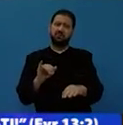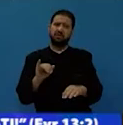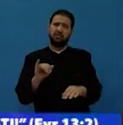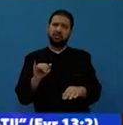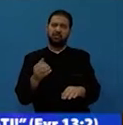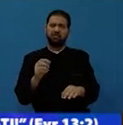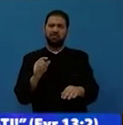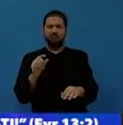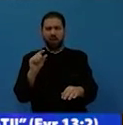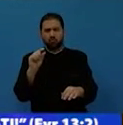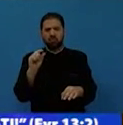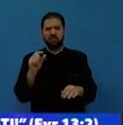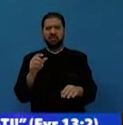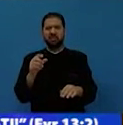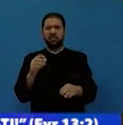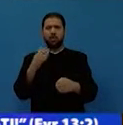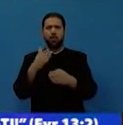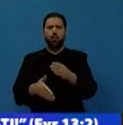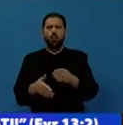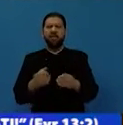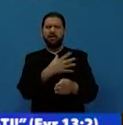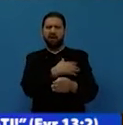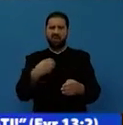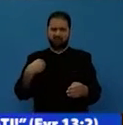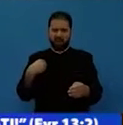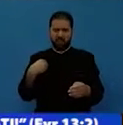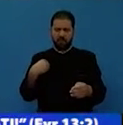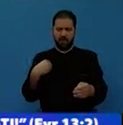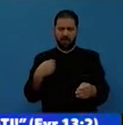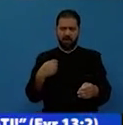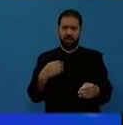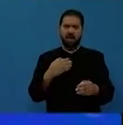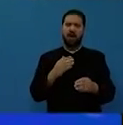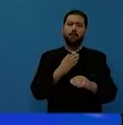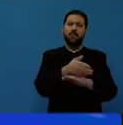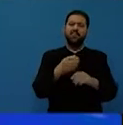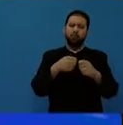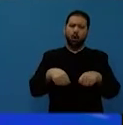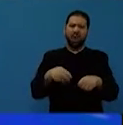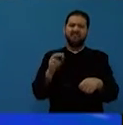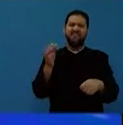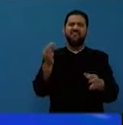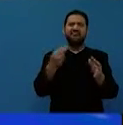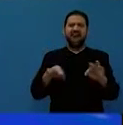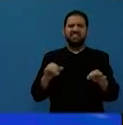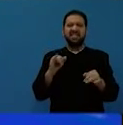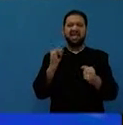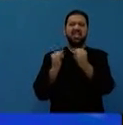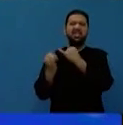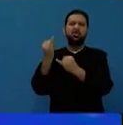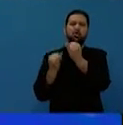puțin în ultima vreme, dar a trecut prin toate fazele istorice care